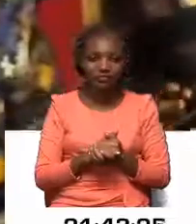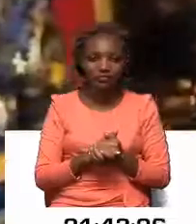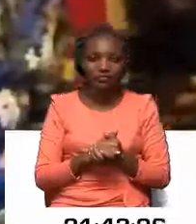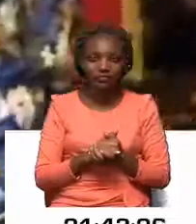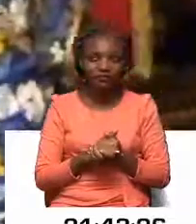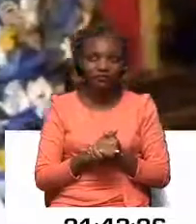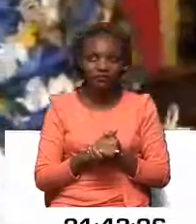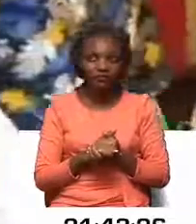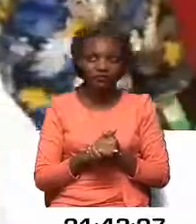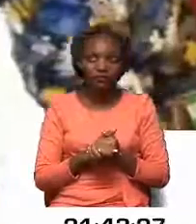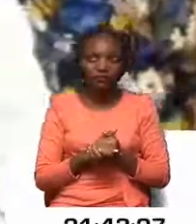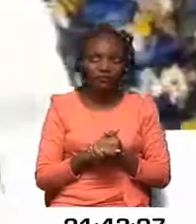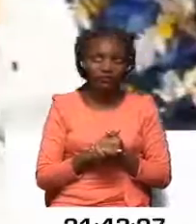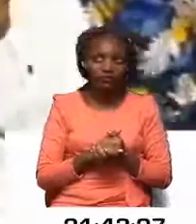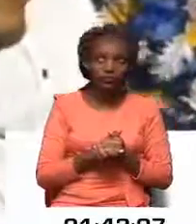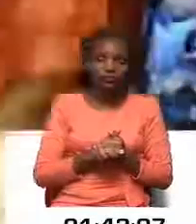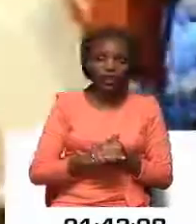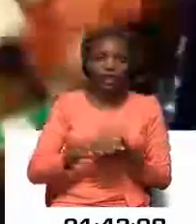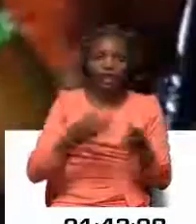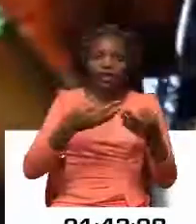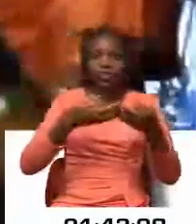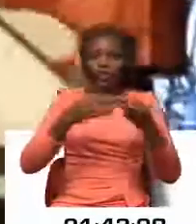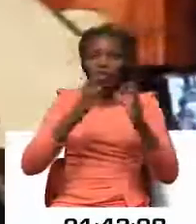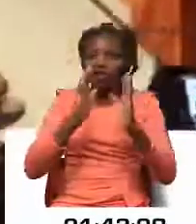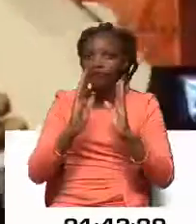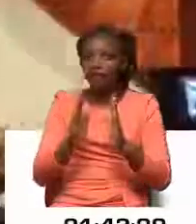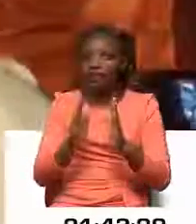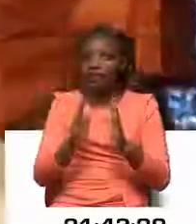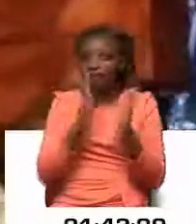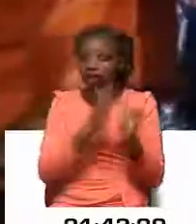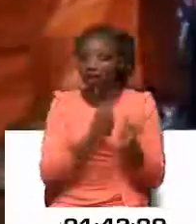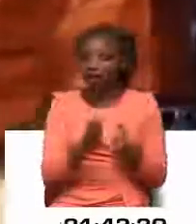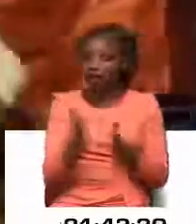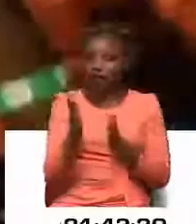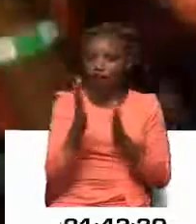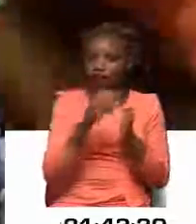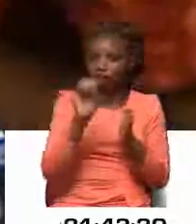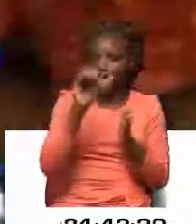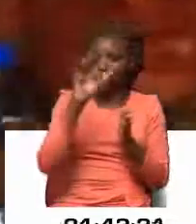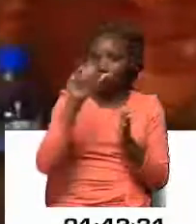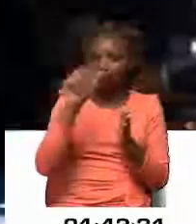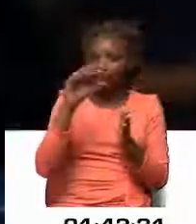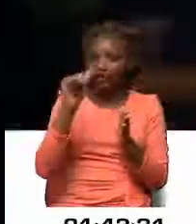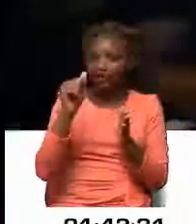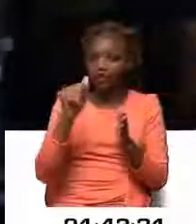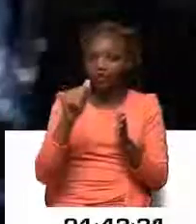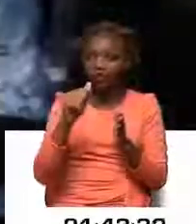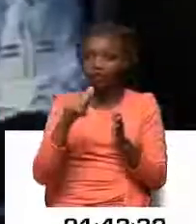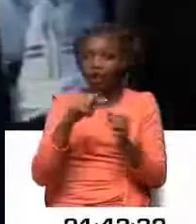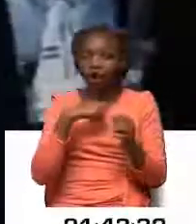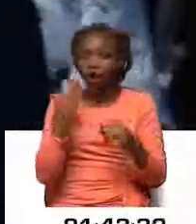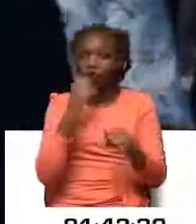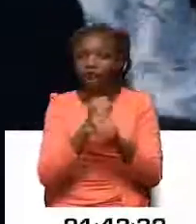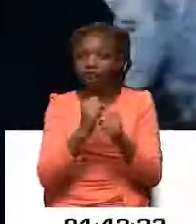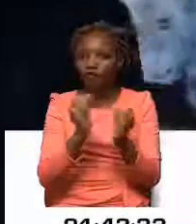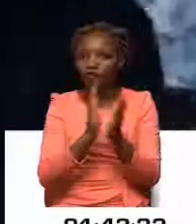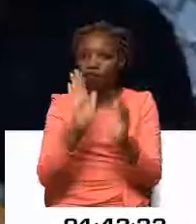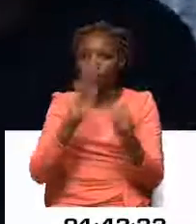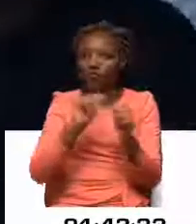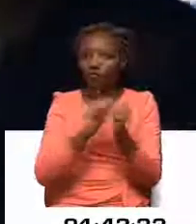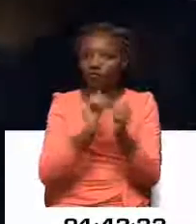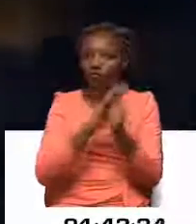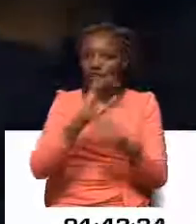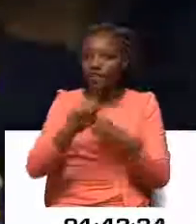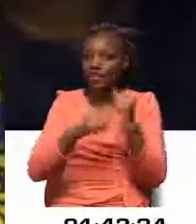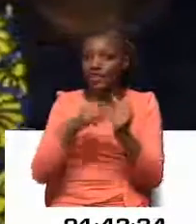Kulingana na Joe Ugutu, afisa mkuu wa mipango wa kampuni ya Safaricom ambao ndio wadhamini wakuu kwa zaidi ya miaka 15 sasa, anasema nia